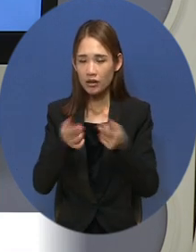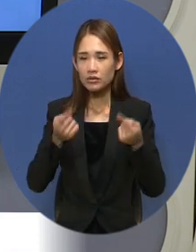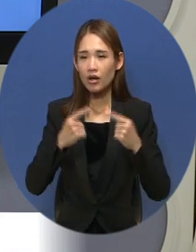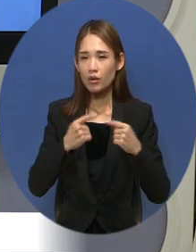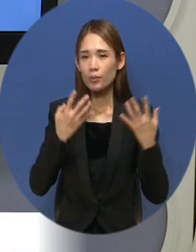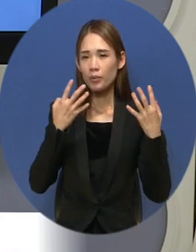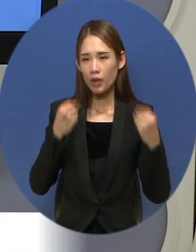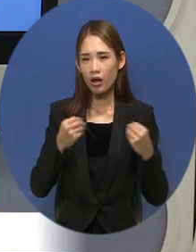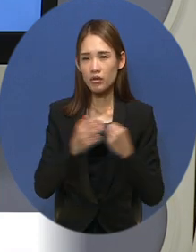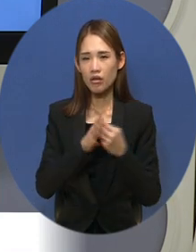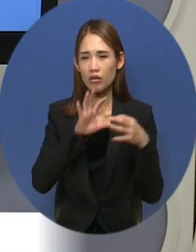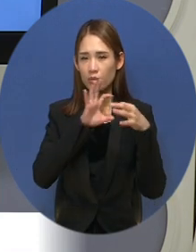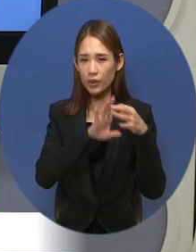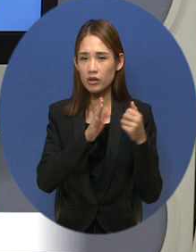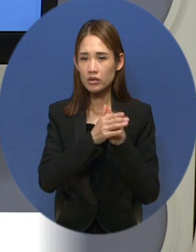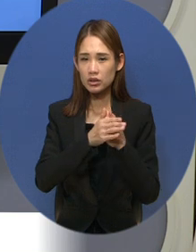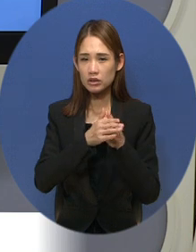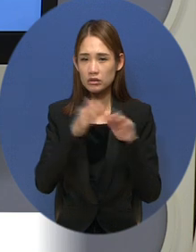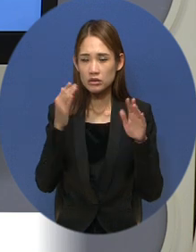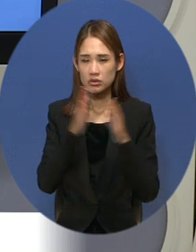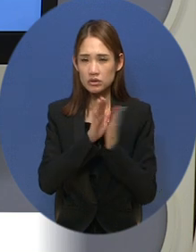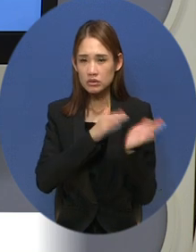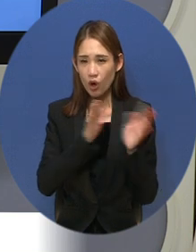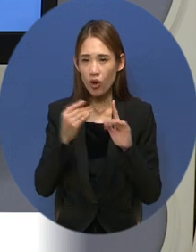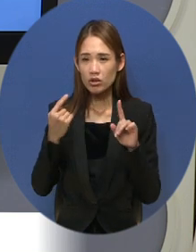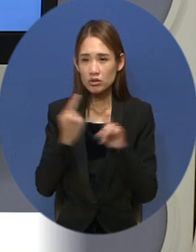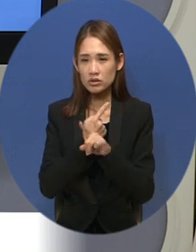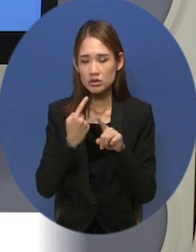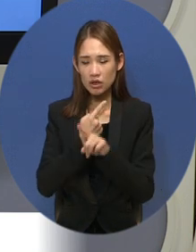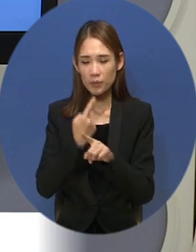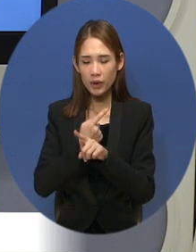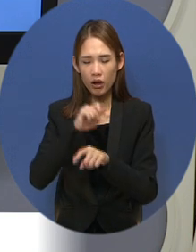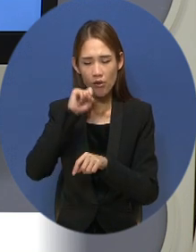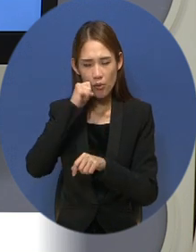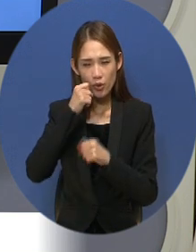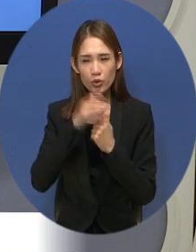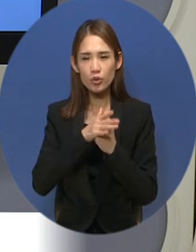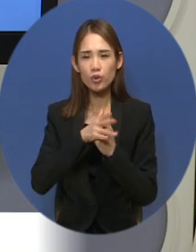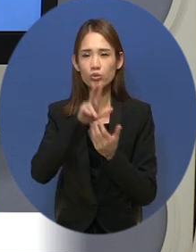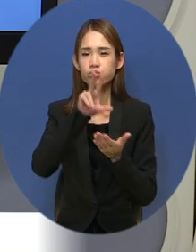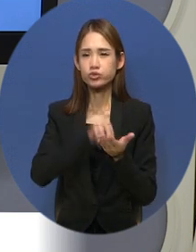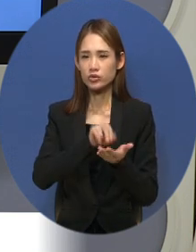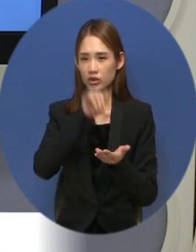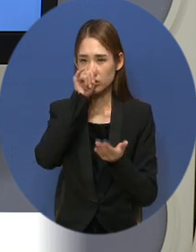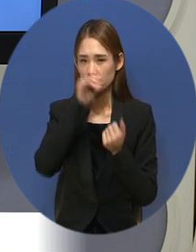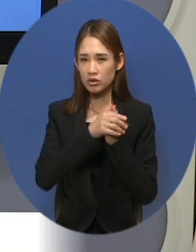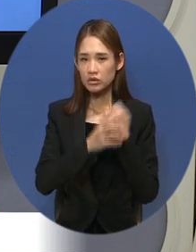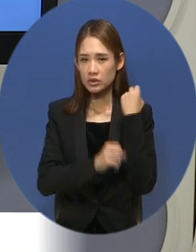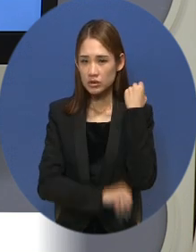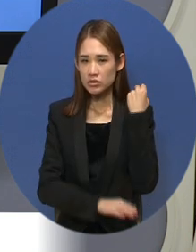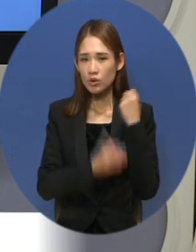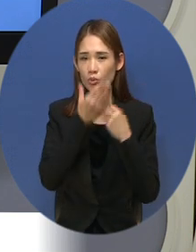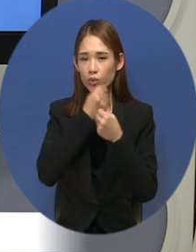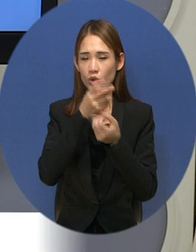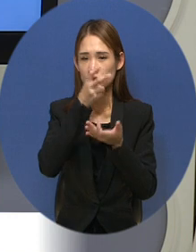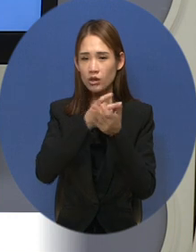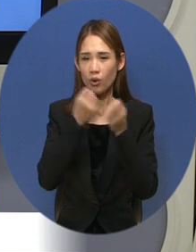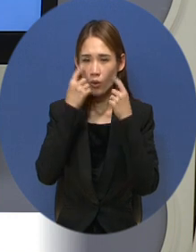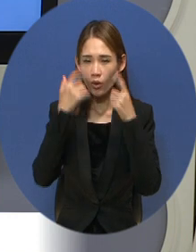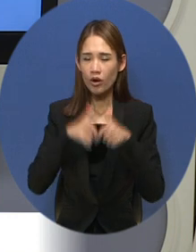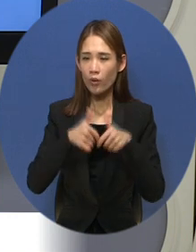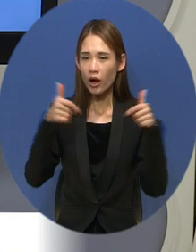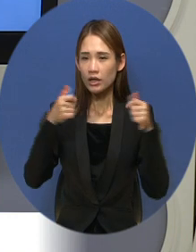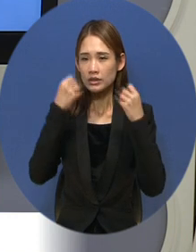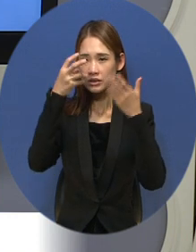많아 이로 인한 처리 지연이 문제가 되고 있는데요 더욱이 기존 복지제도의 확장과 신규 제도 도입으로